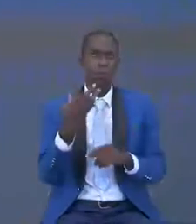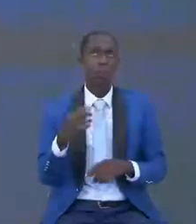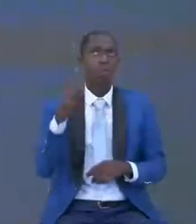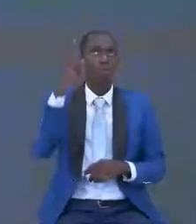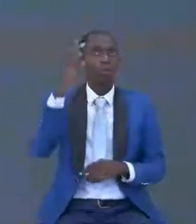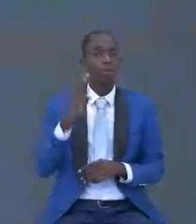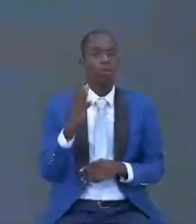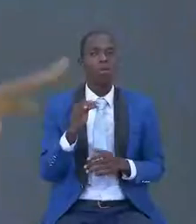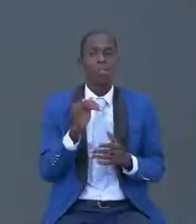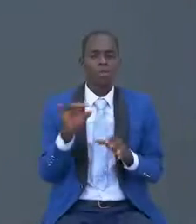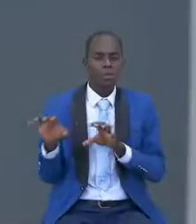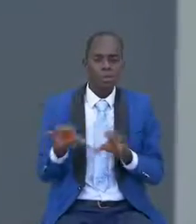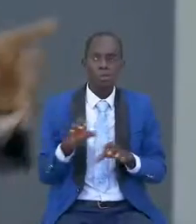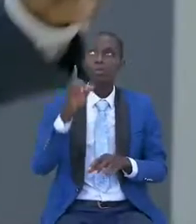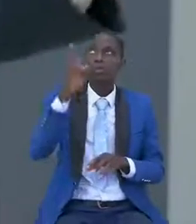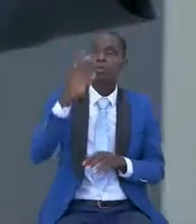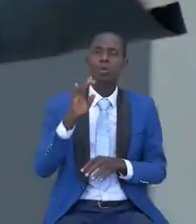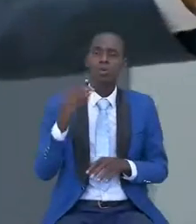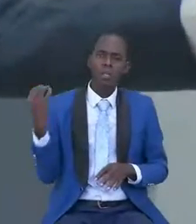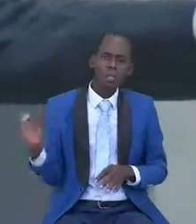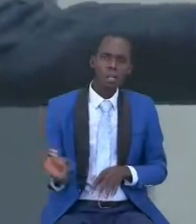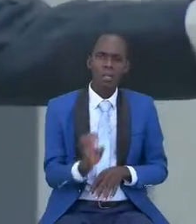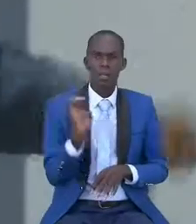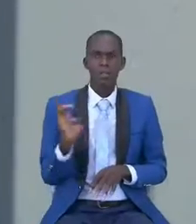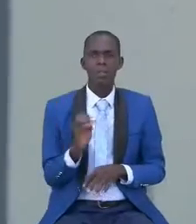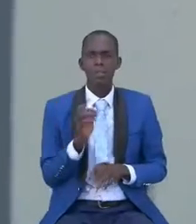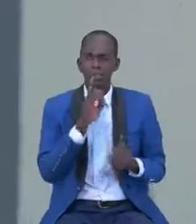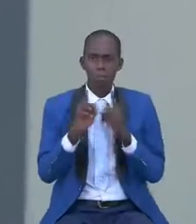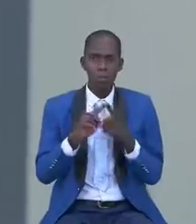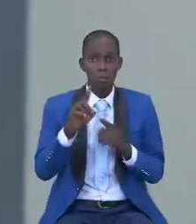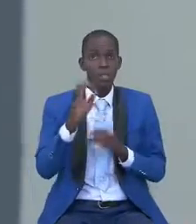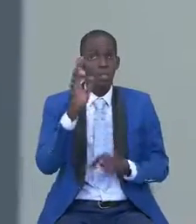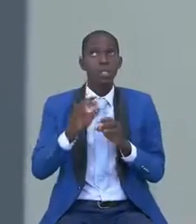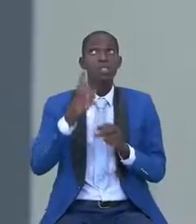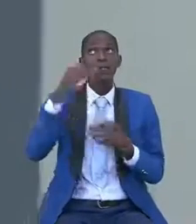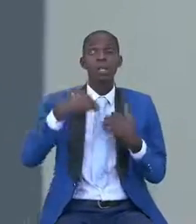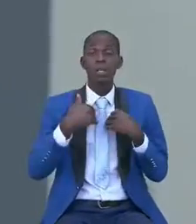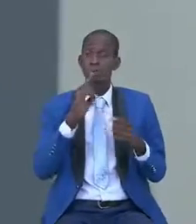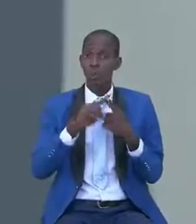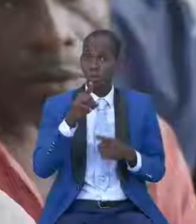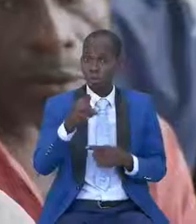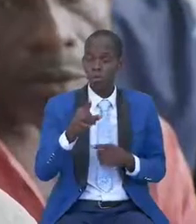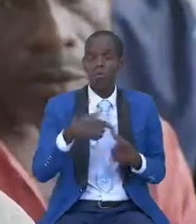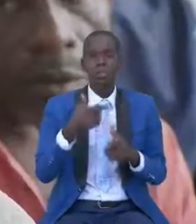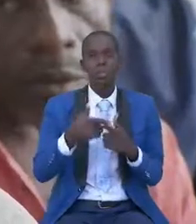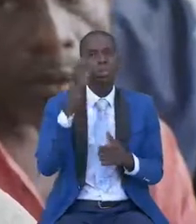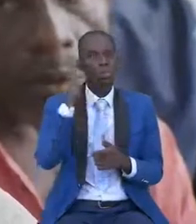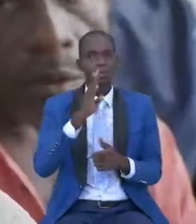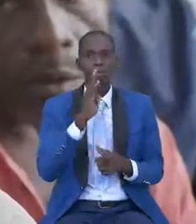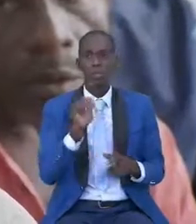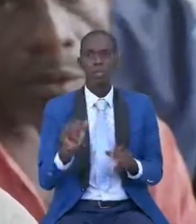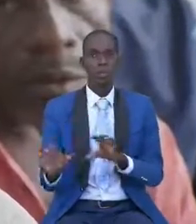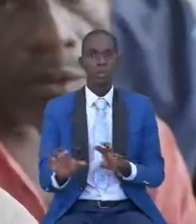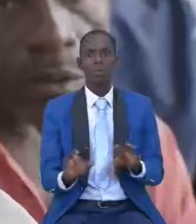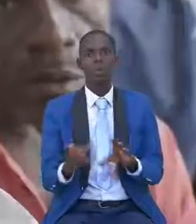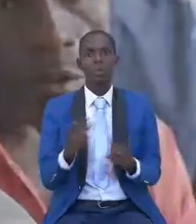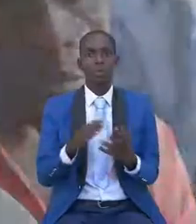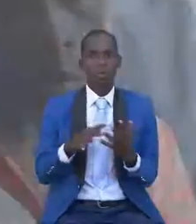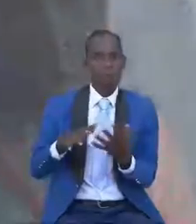Dieu t'a jamais parlé? S'il t'a parlé, il y aura l'accomplissement des